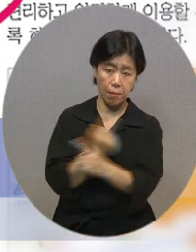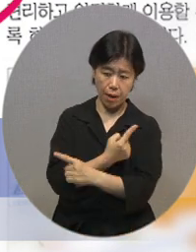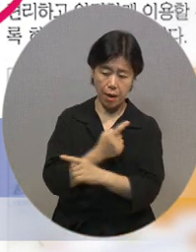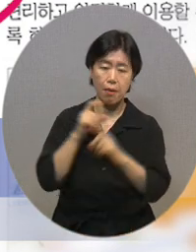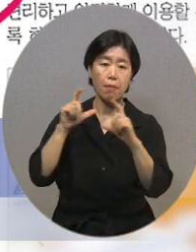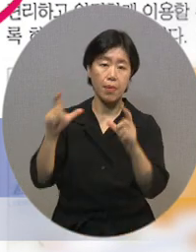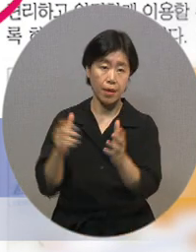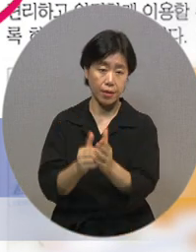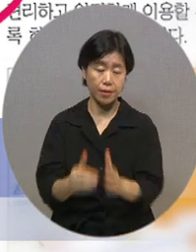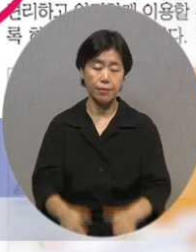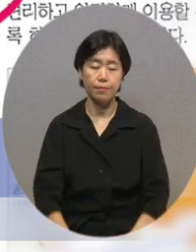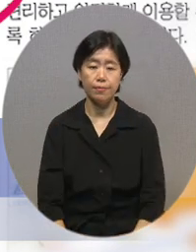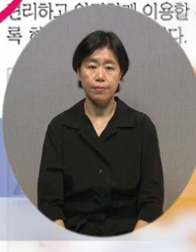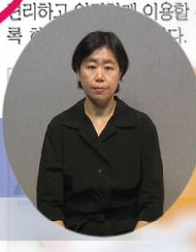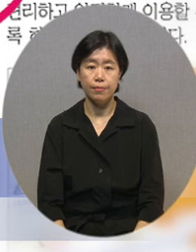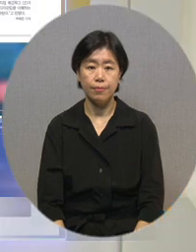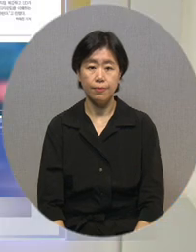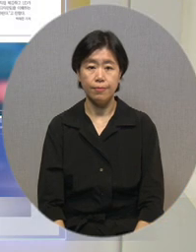확인됐습니다